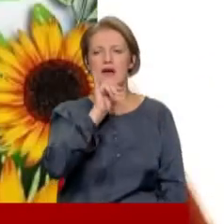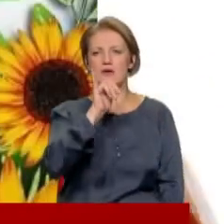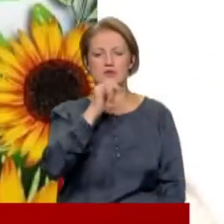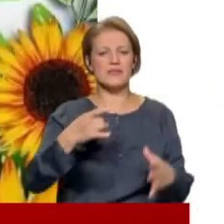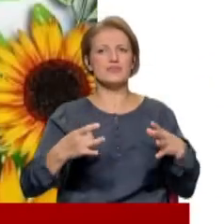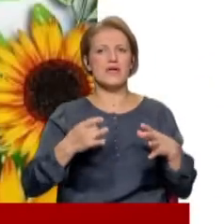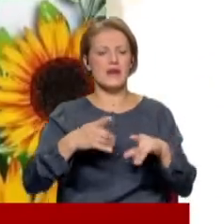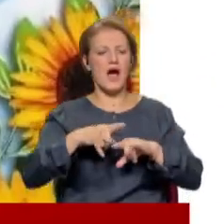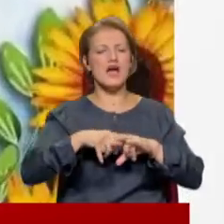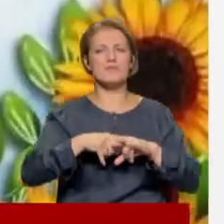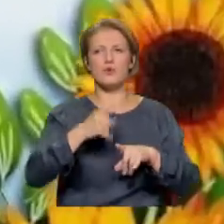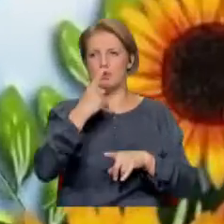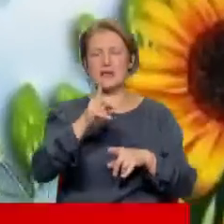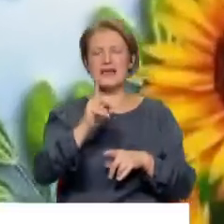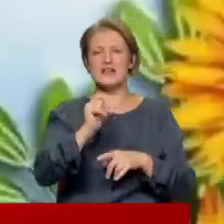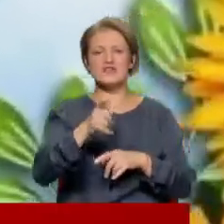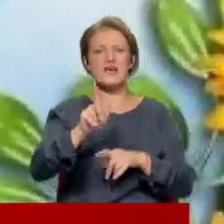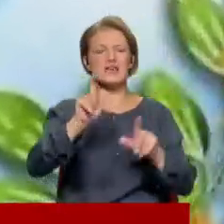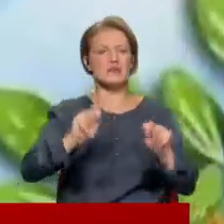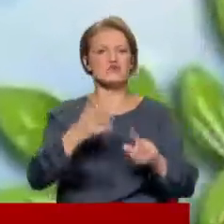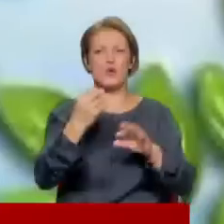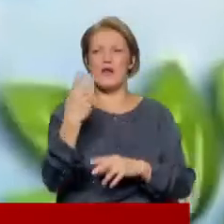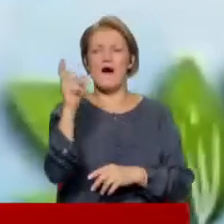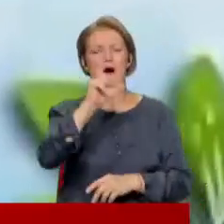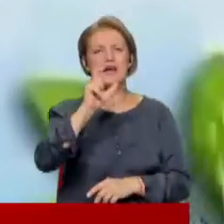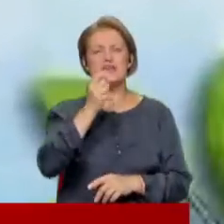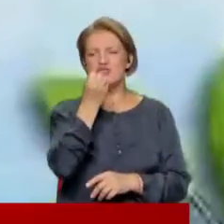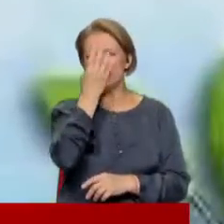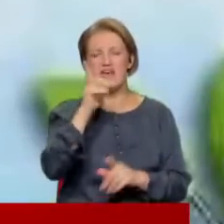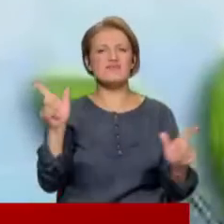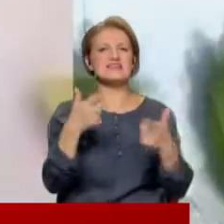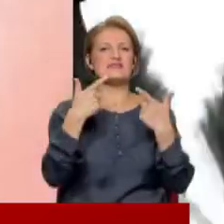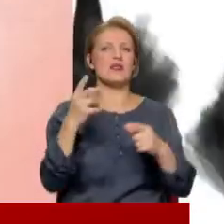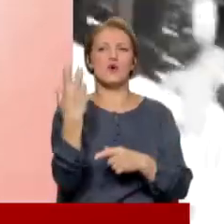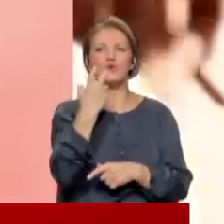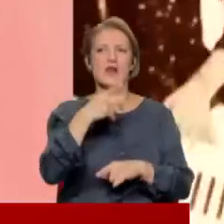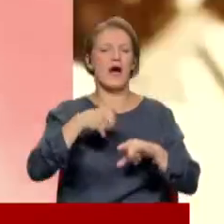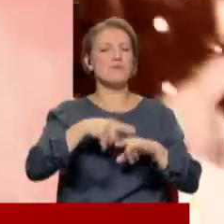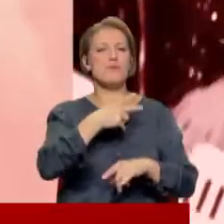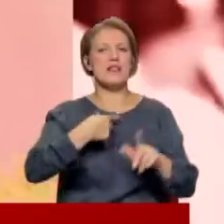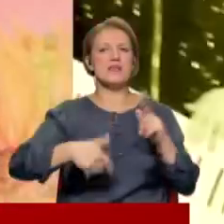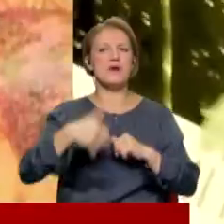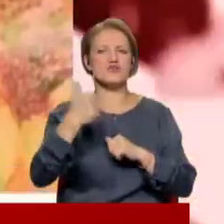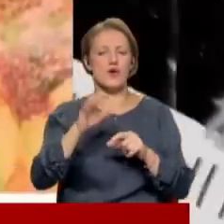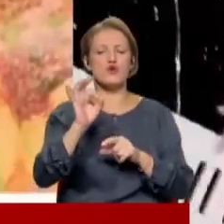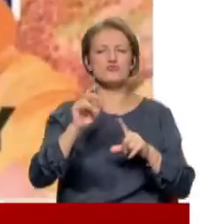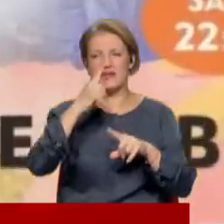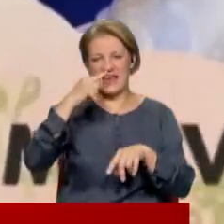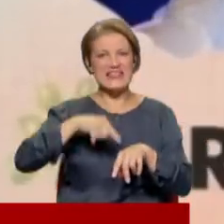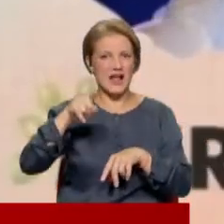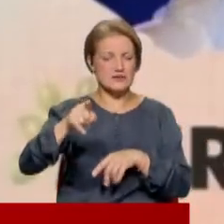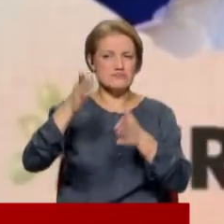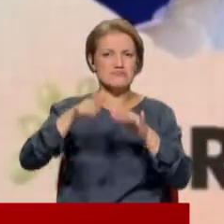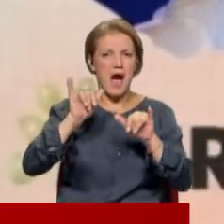Ağustos'ta Tekirdağ'ın Hayrabolu ilçesinde gerçekleşecek olan Ayçiçeği Festivali'ndeki konseri de Hayrabolu Belediye Başkanı Osman İnan